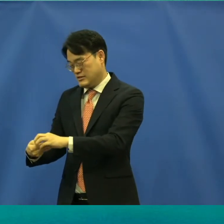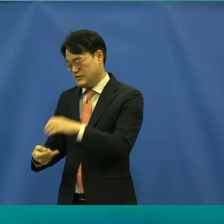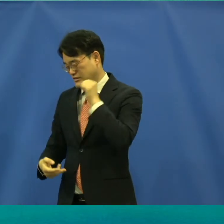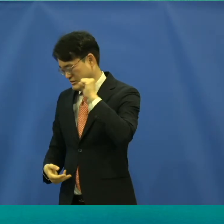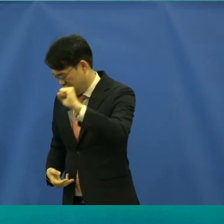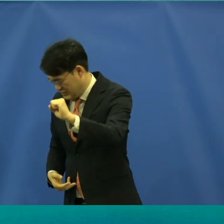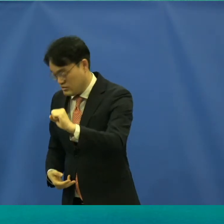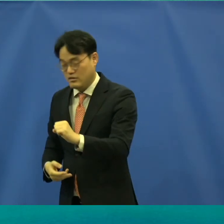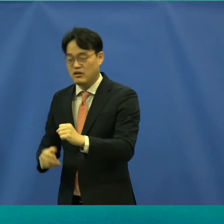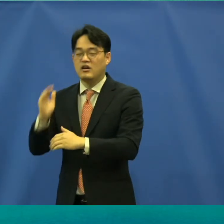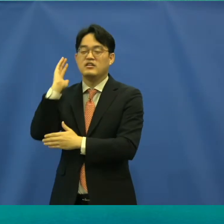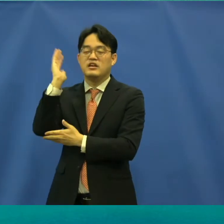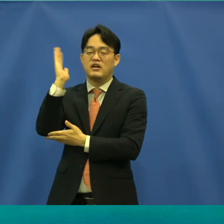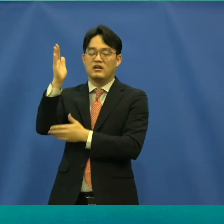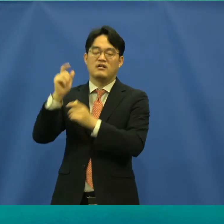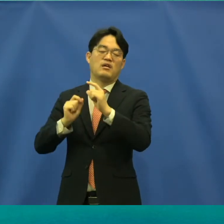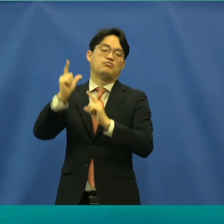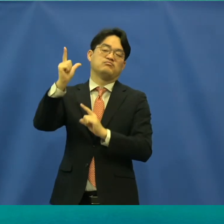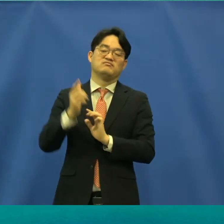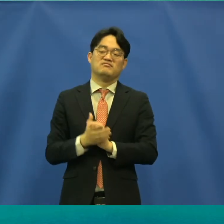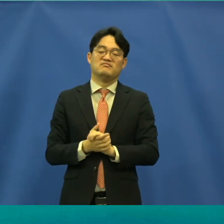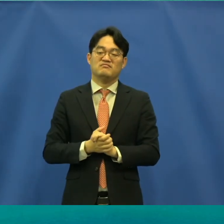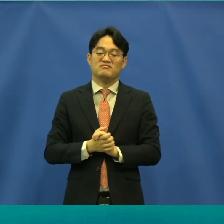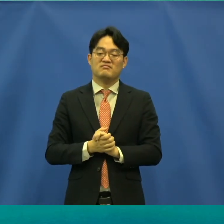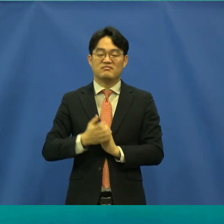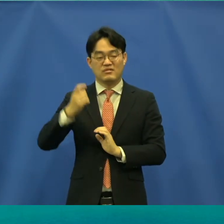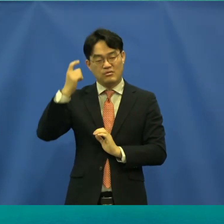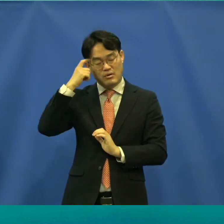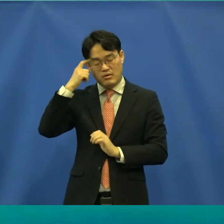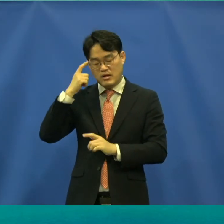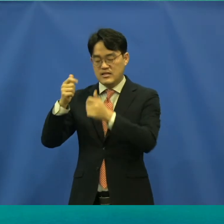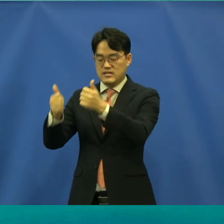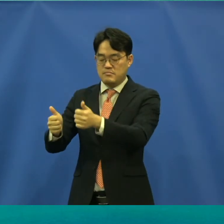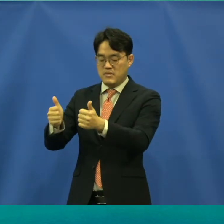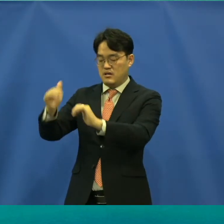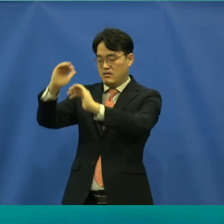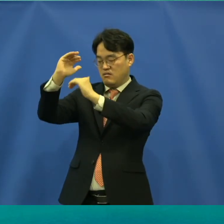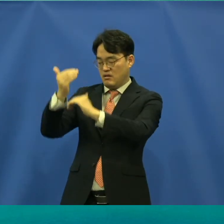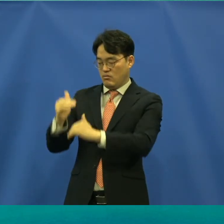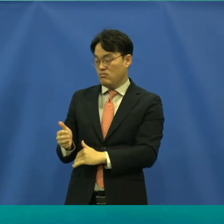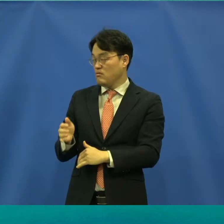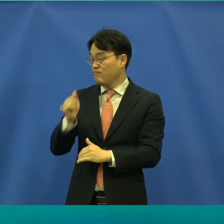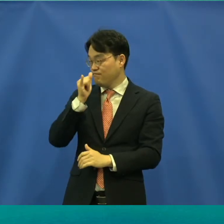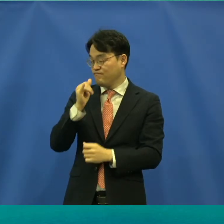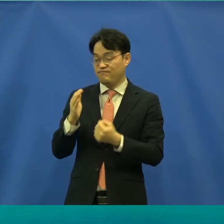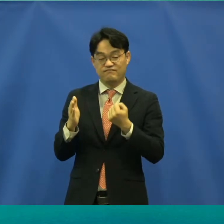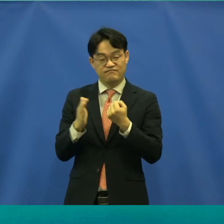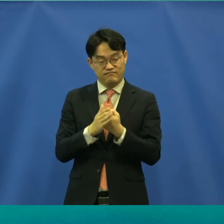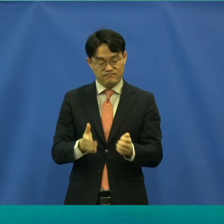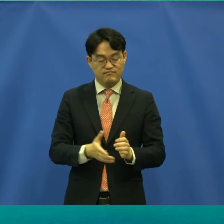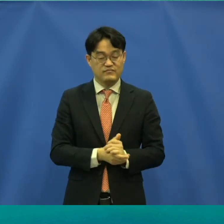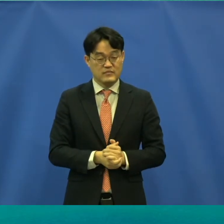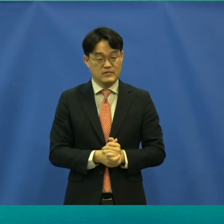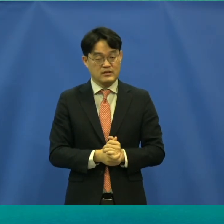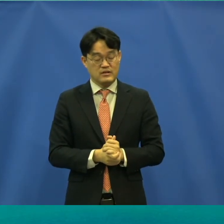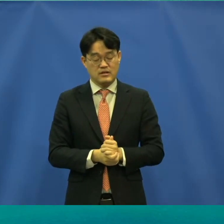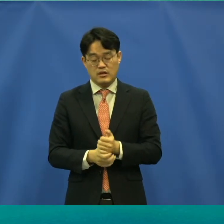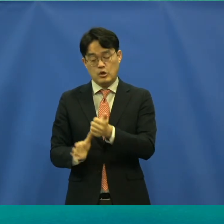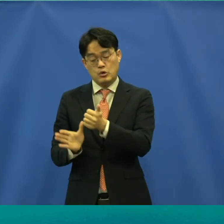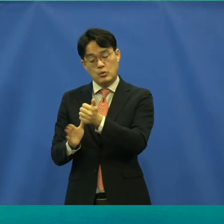있기 때문인데요. 이 요나서는 요나와 하나님 사이에 벌어지는 논쟁들이 주를 이루고